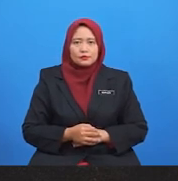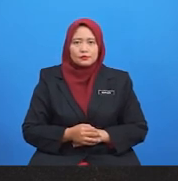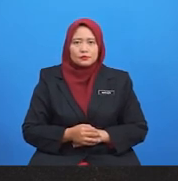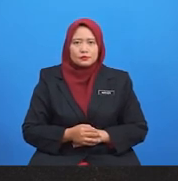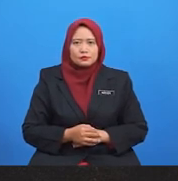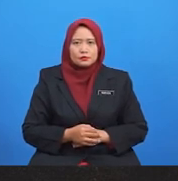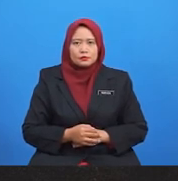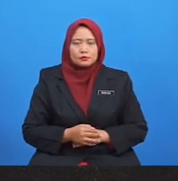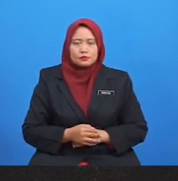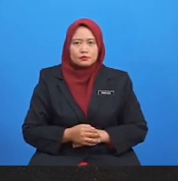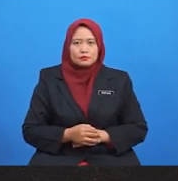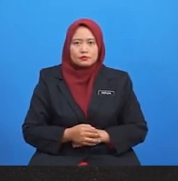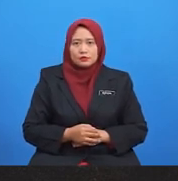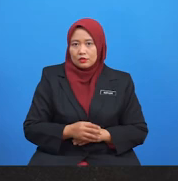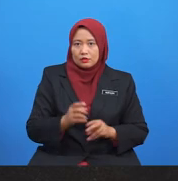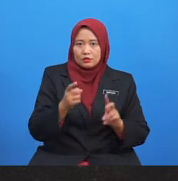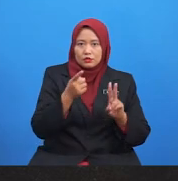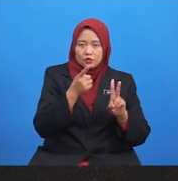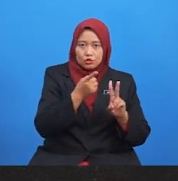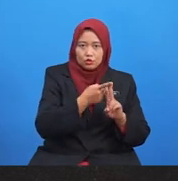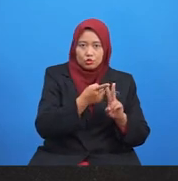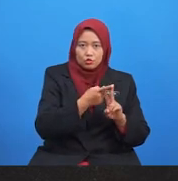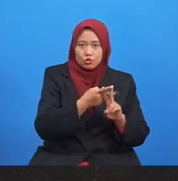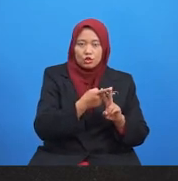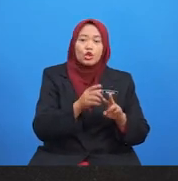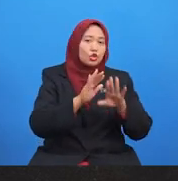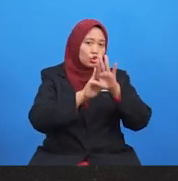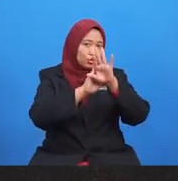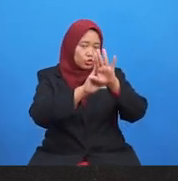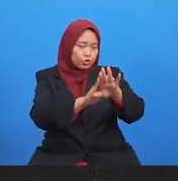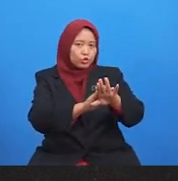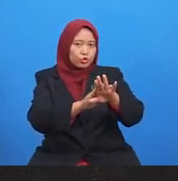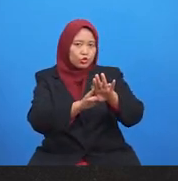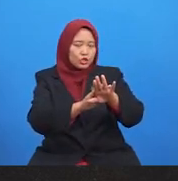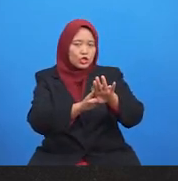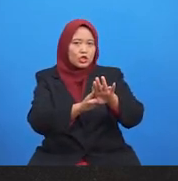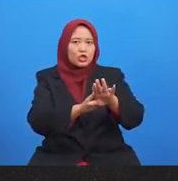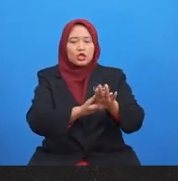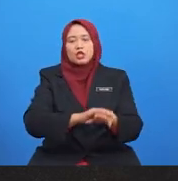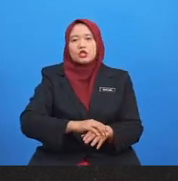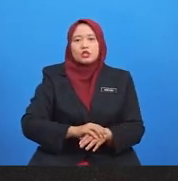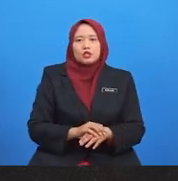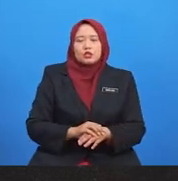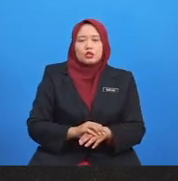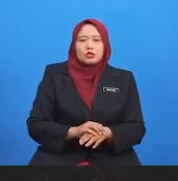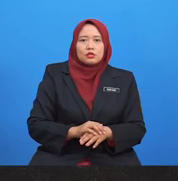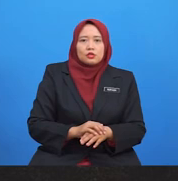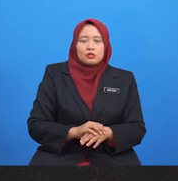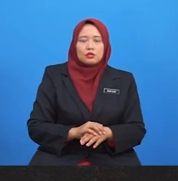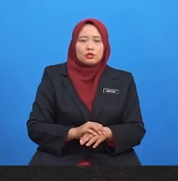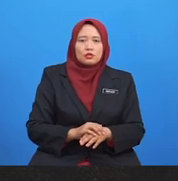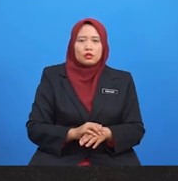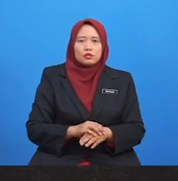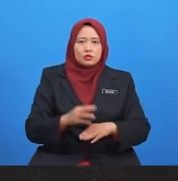Kemudian, kita perlu menolak dengan kawasan yang berwarna kuning